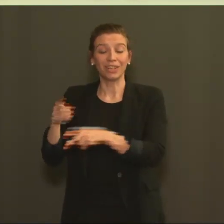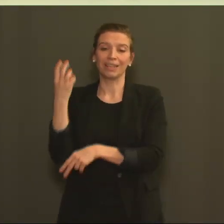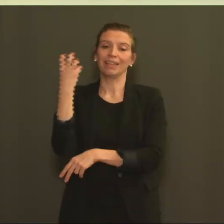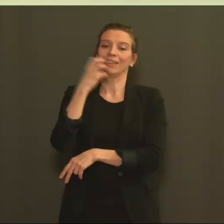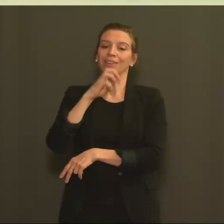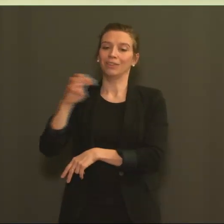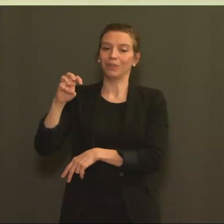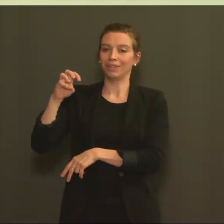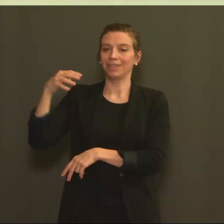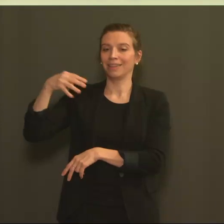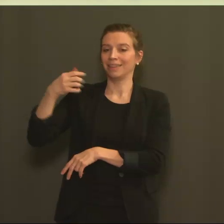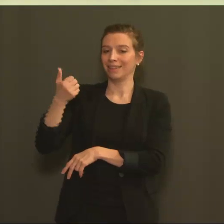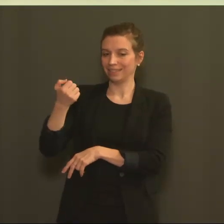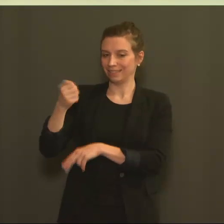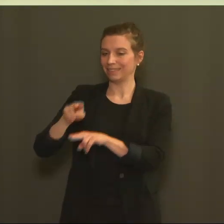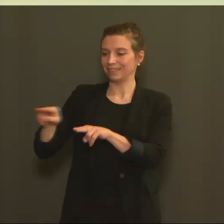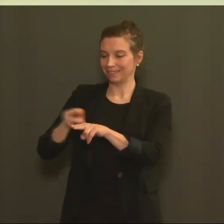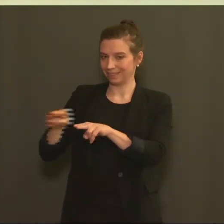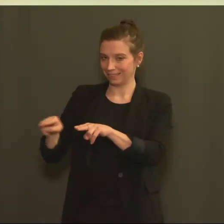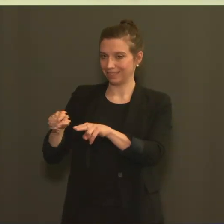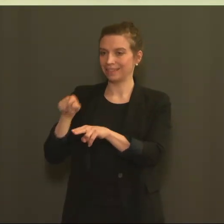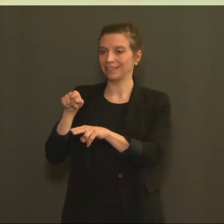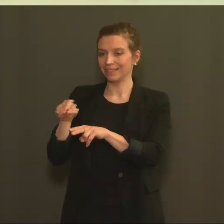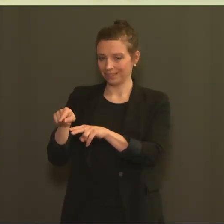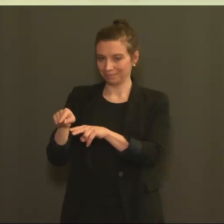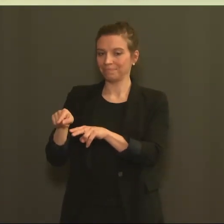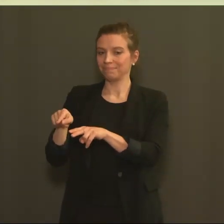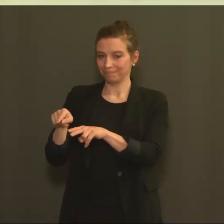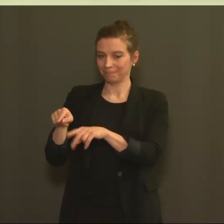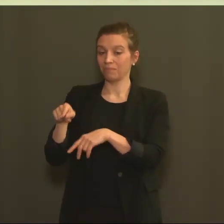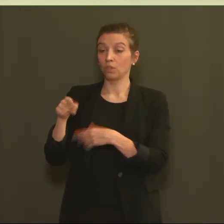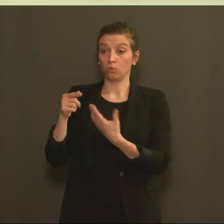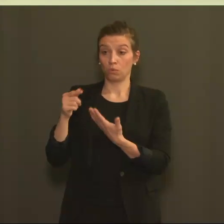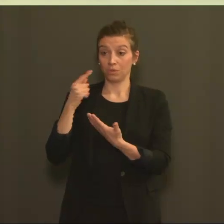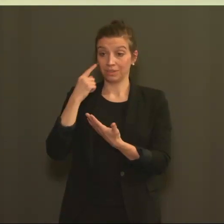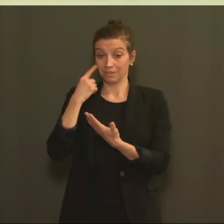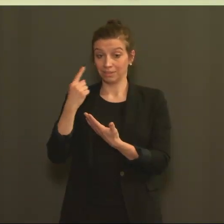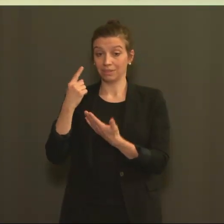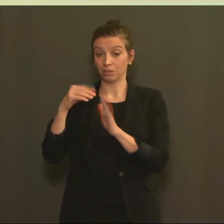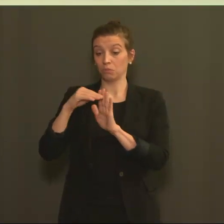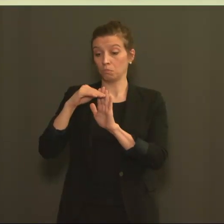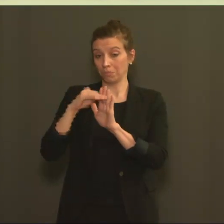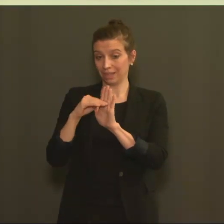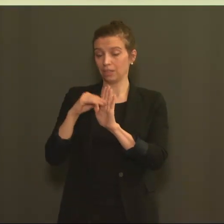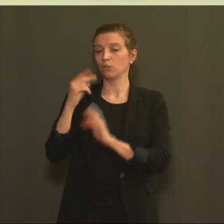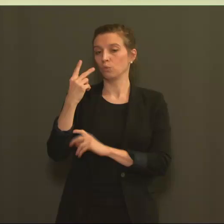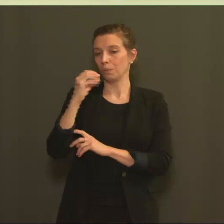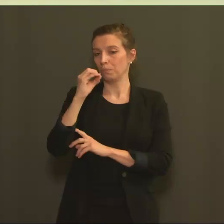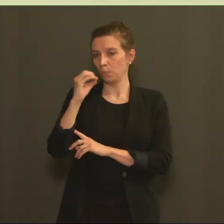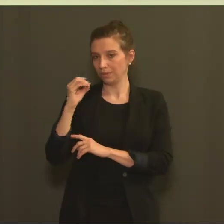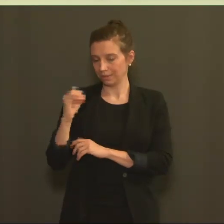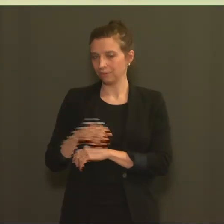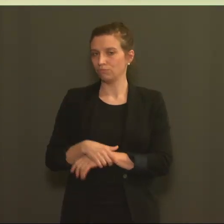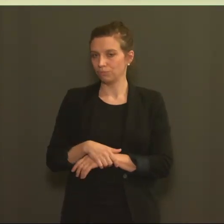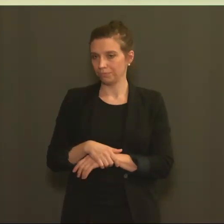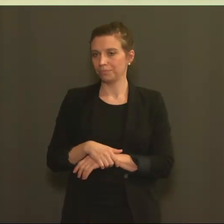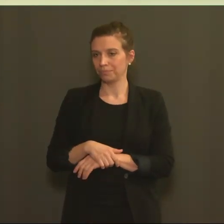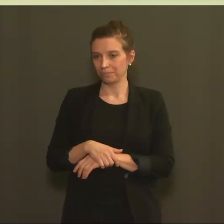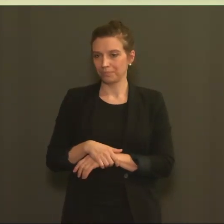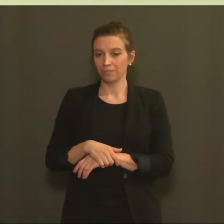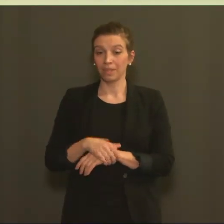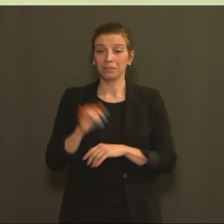dan de week ervoor de overlijdens gaan ook verder in dalende lijn gemiddeld